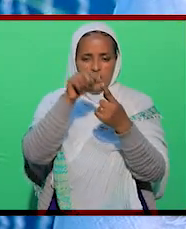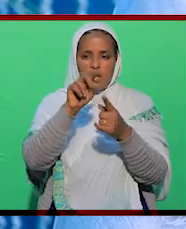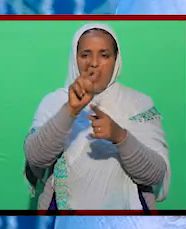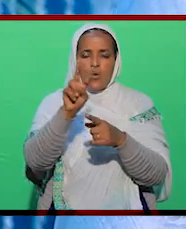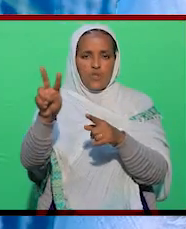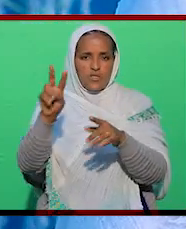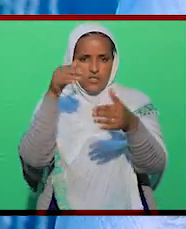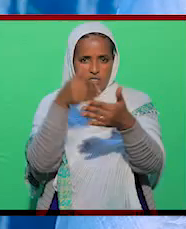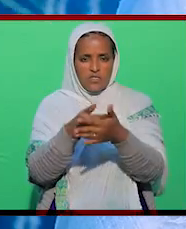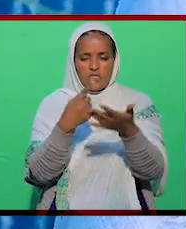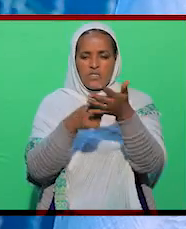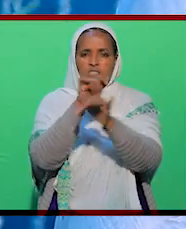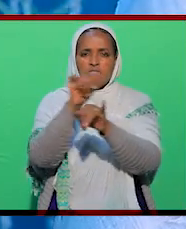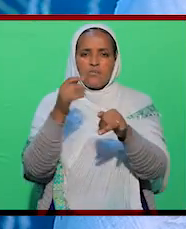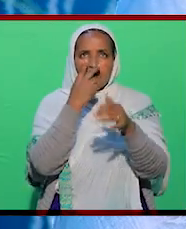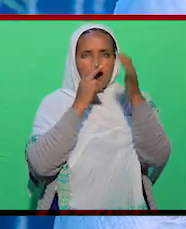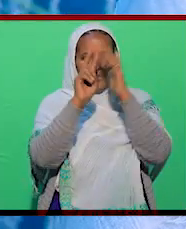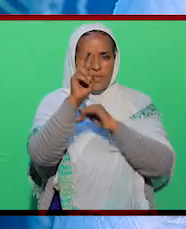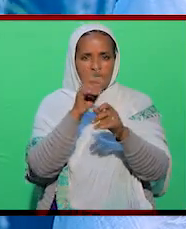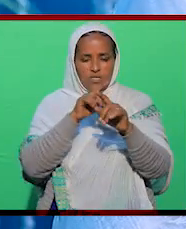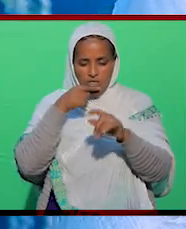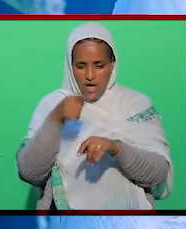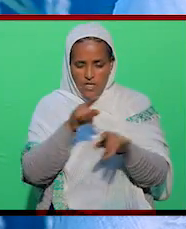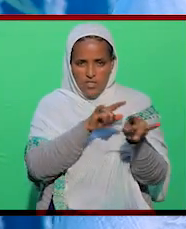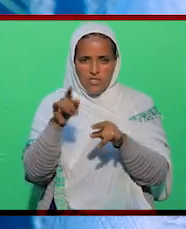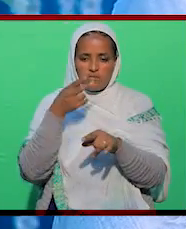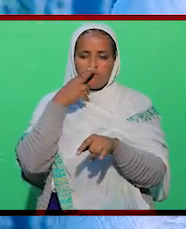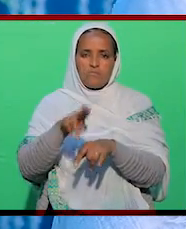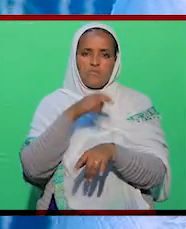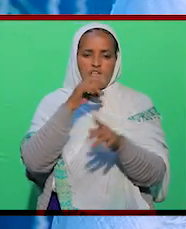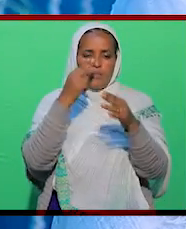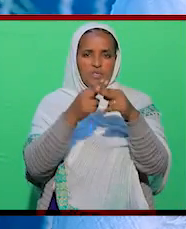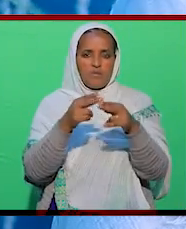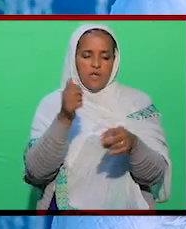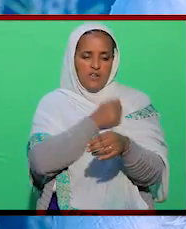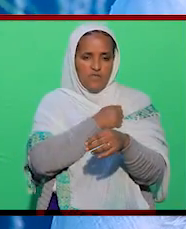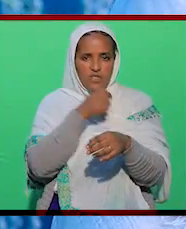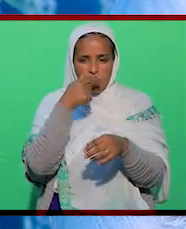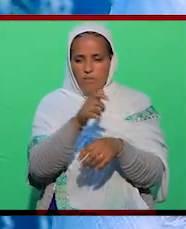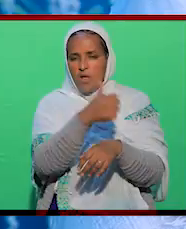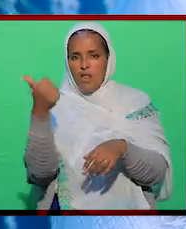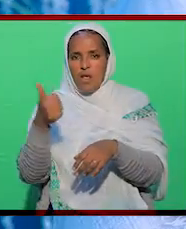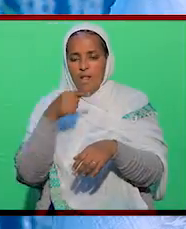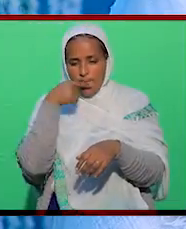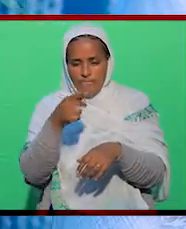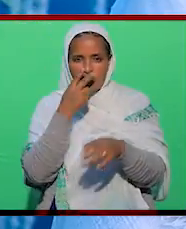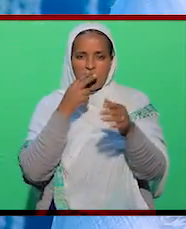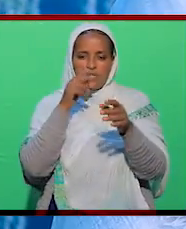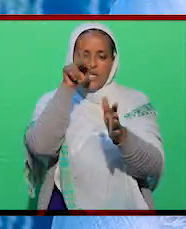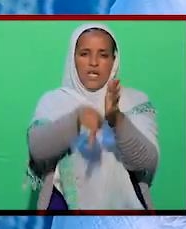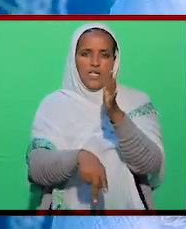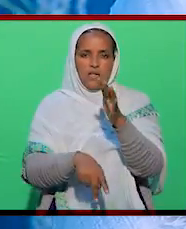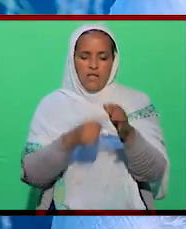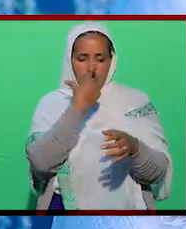21 እና 20 እስከ 22 እንዲህ ያለው ነቢይ ነገር ግን ይናገር ዘንድ ያላዘዝኩትን በስሜ ድፍረት የሚናገር ወይም በሌላ ማለክት